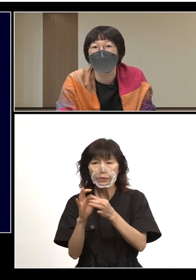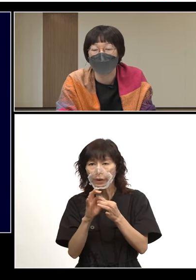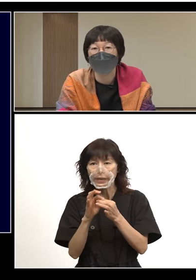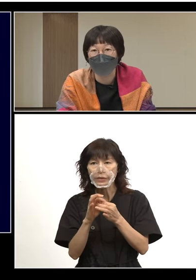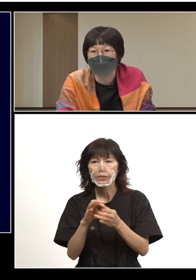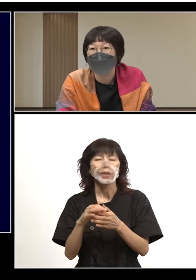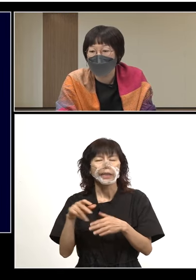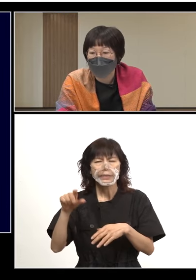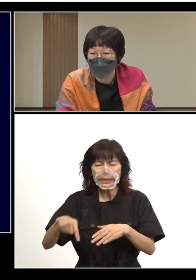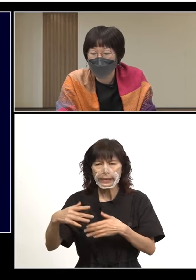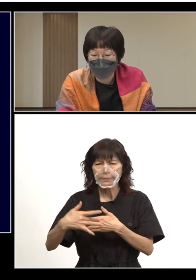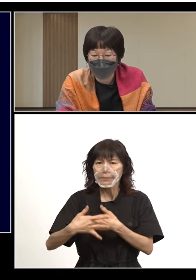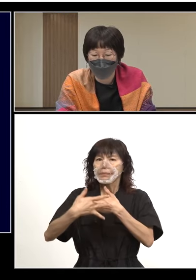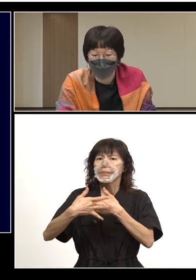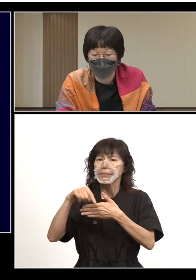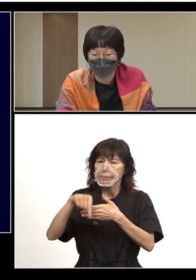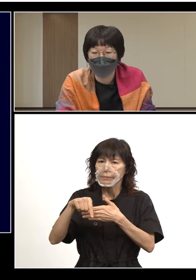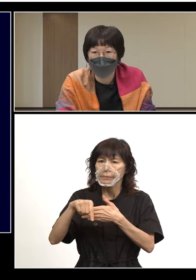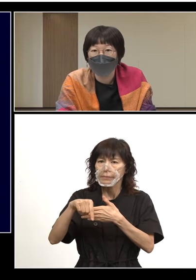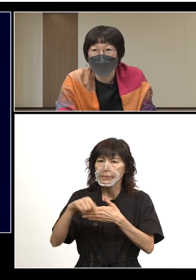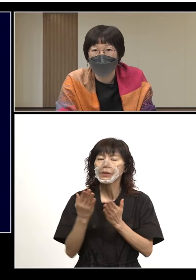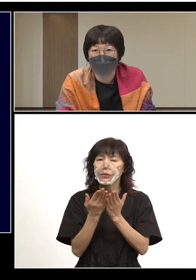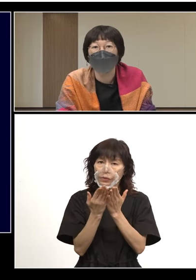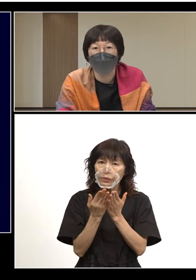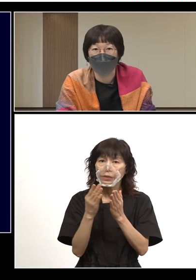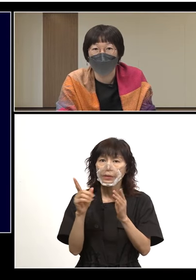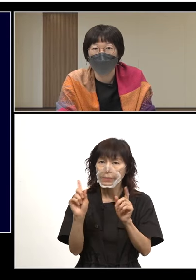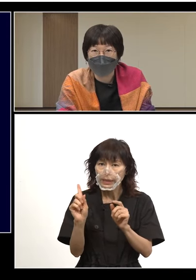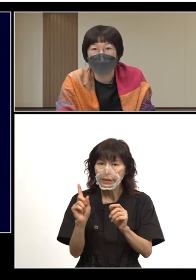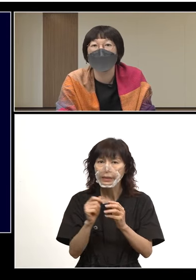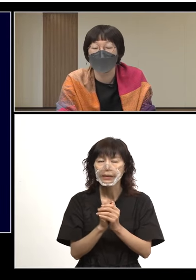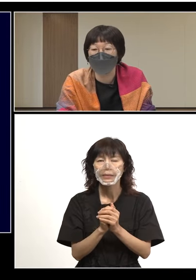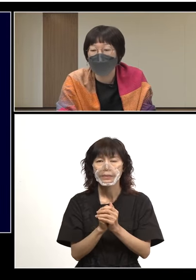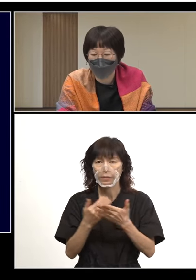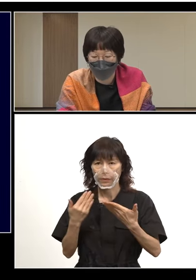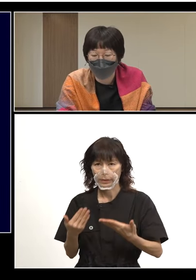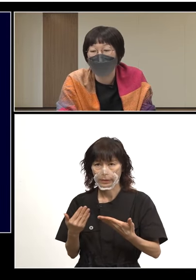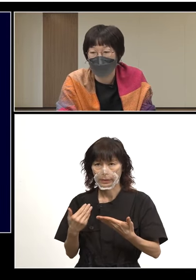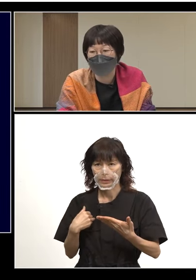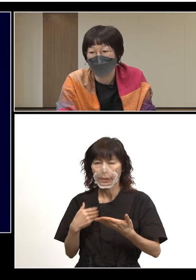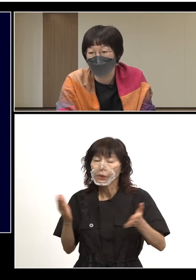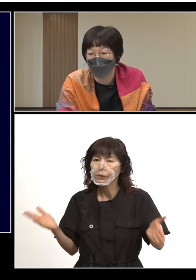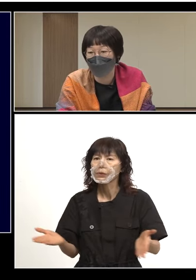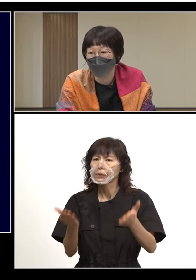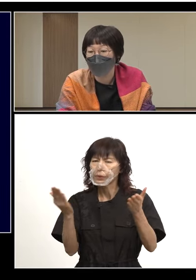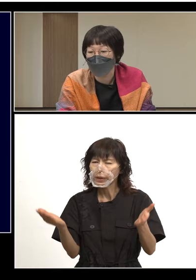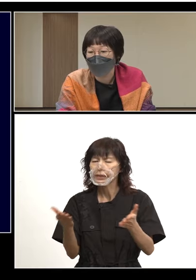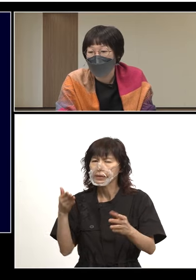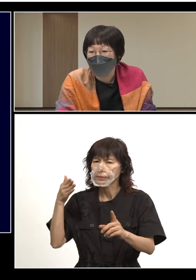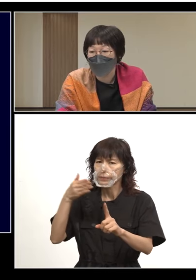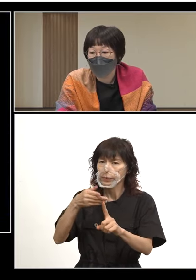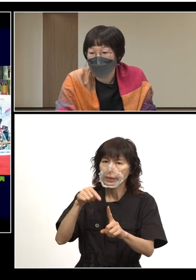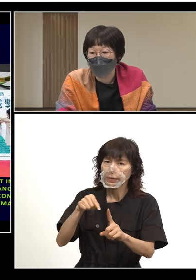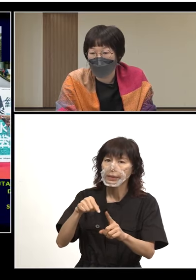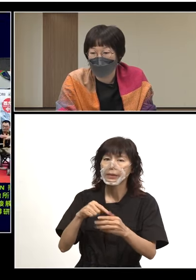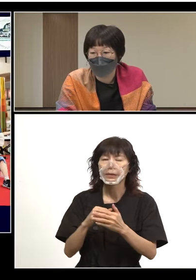（contact improvisation）。咁呢一個學科咧，亦都係我而家主要去推行嘅一個方向。